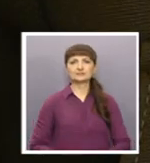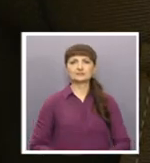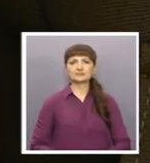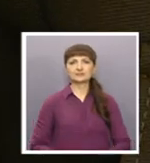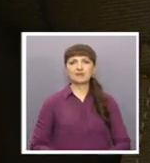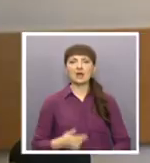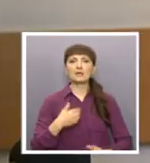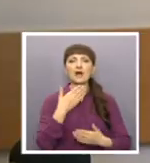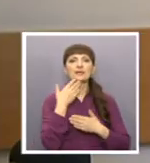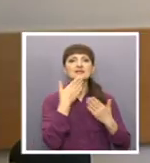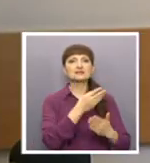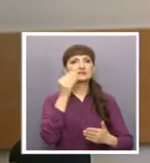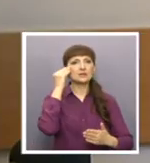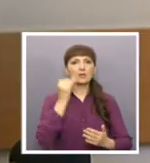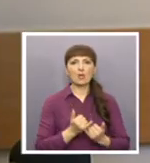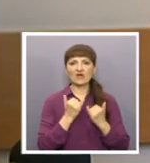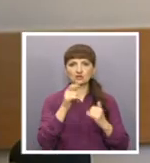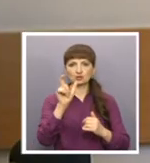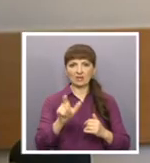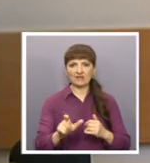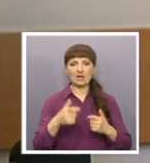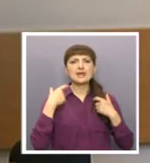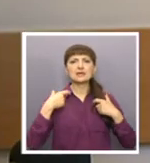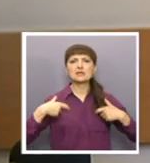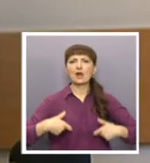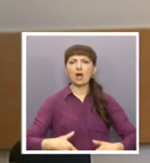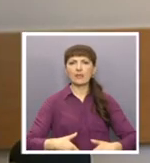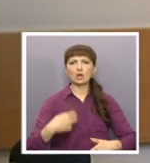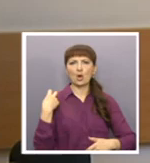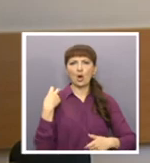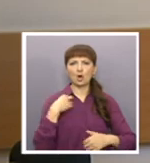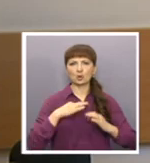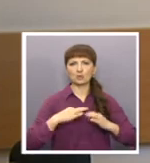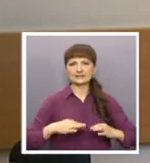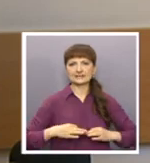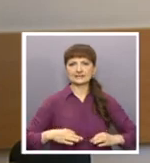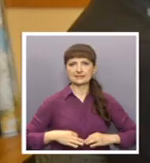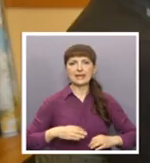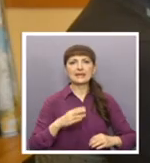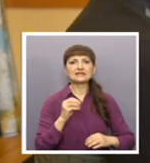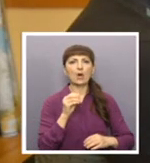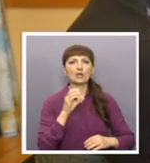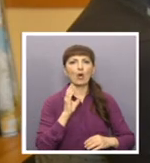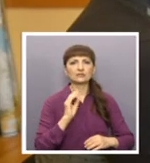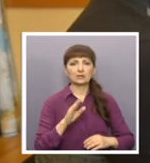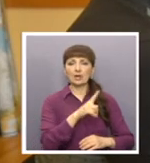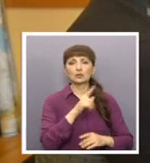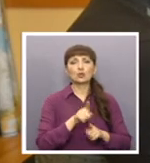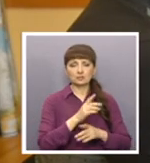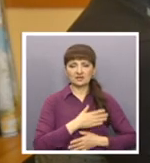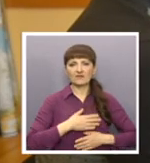Мы обратились за мнением к уважаемому человеку, генерал-майору юстиции Рустему Есмихановичу. Его тоже волнует